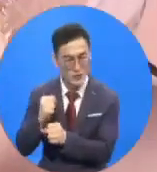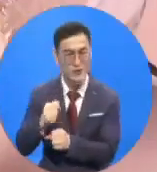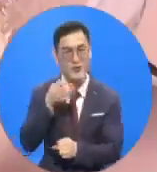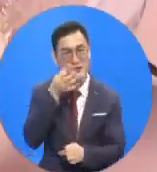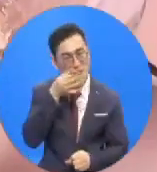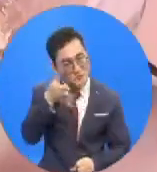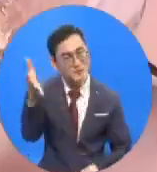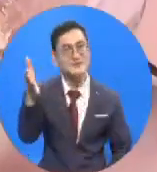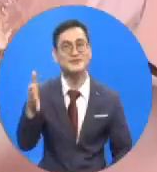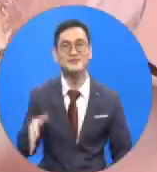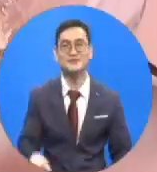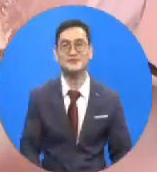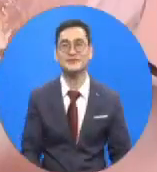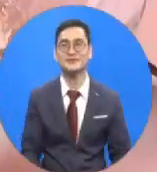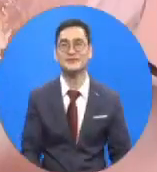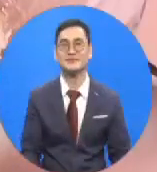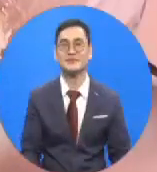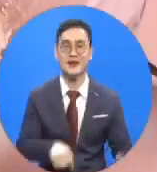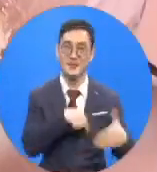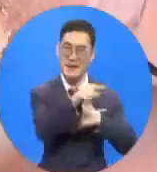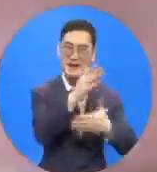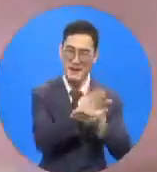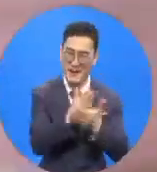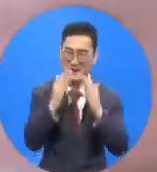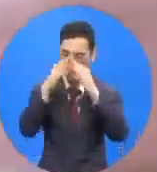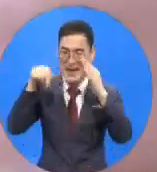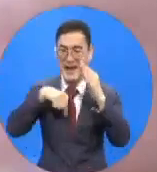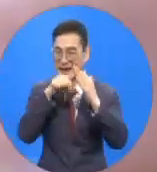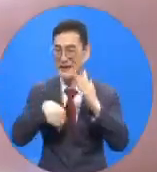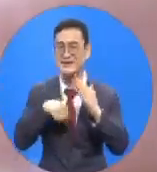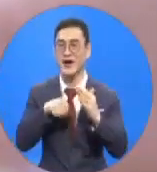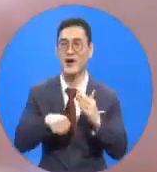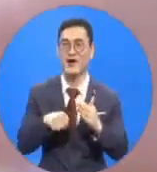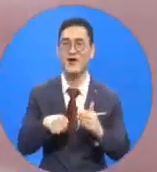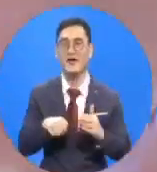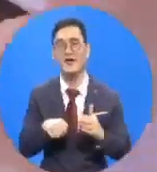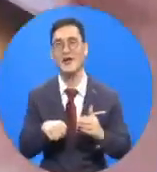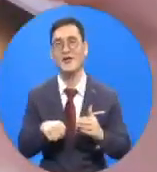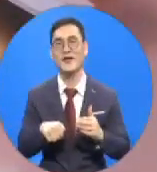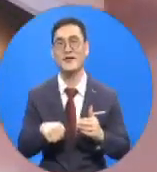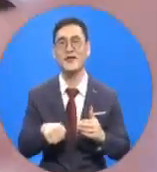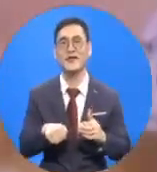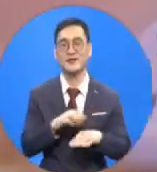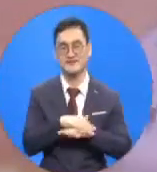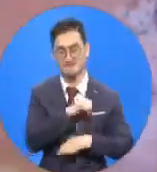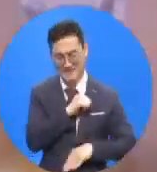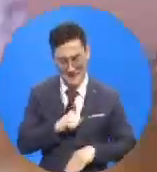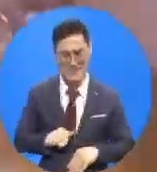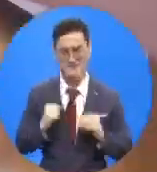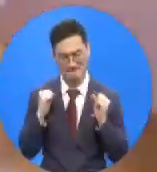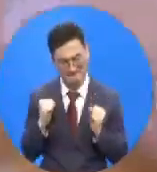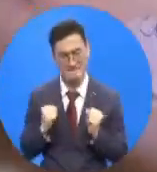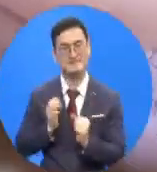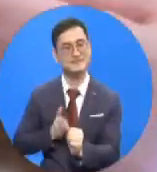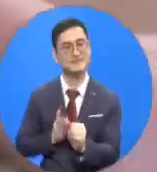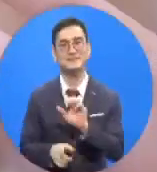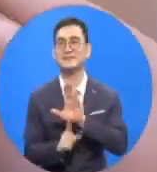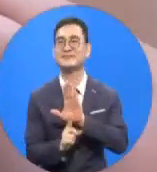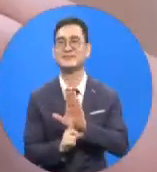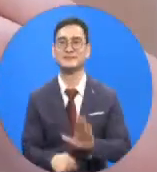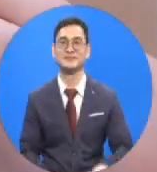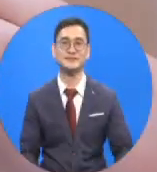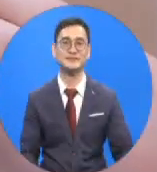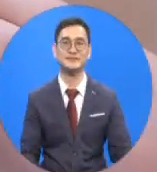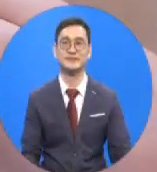소개하면서 어 안쪽으로 좀 집에서 코로나 시기를 경 들어보자 이런 축제에 영상들 같은데 최근에 5 토론 아볼로 뭐